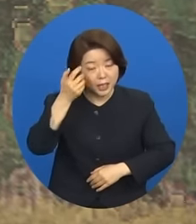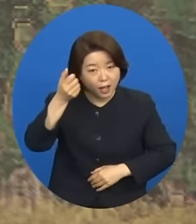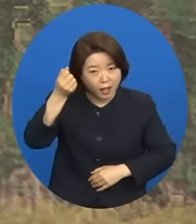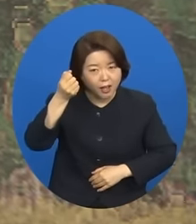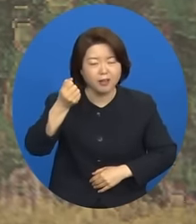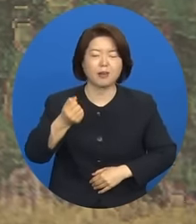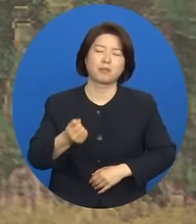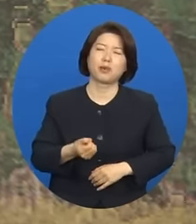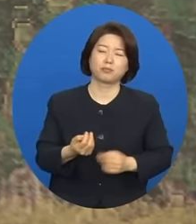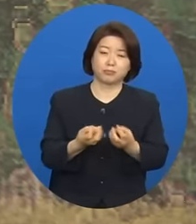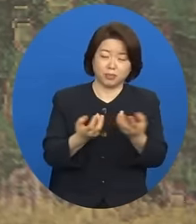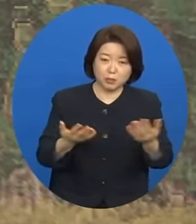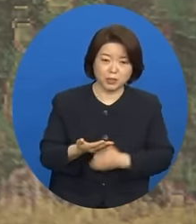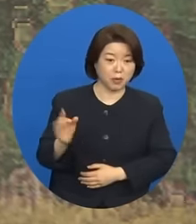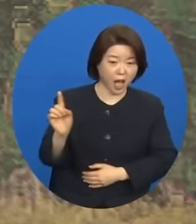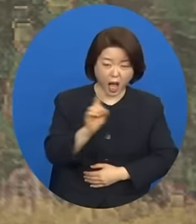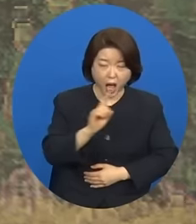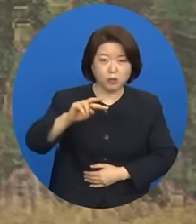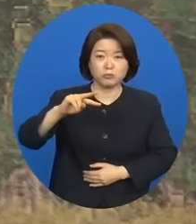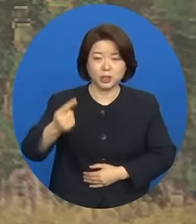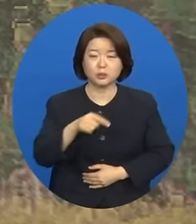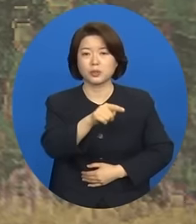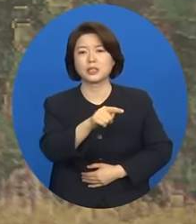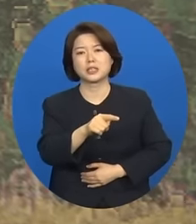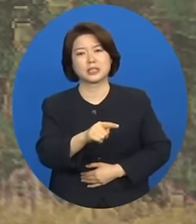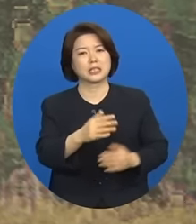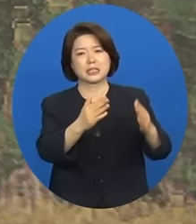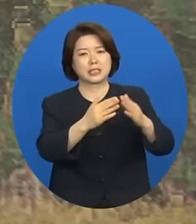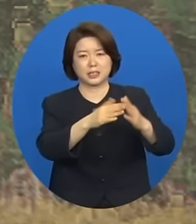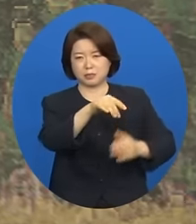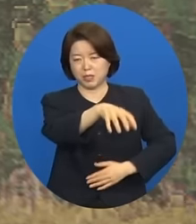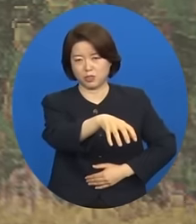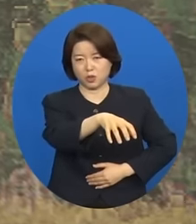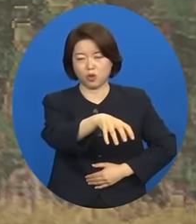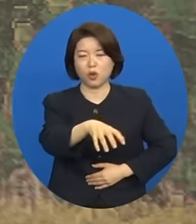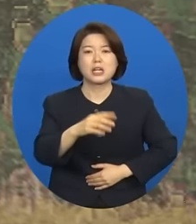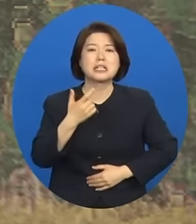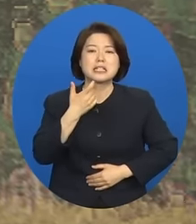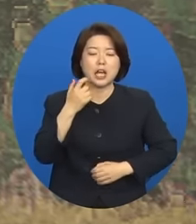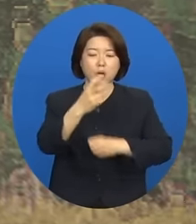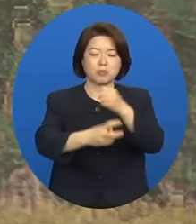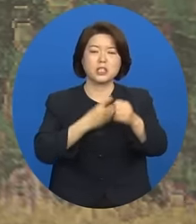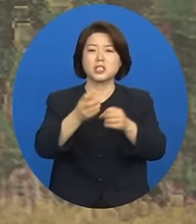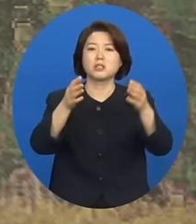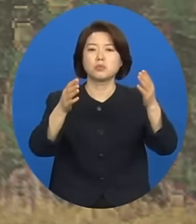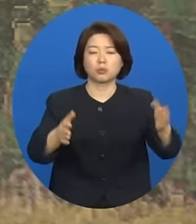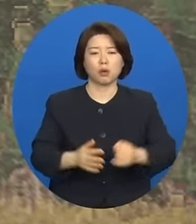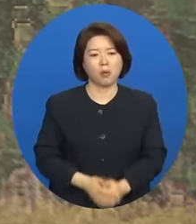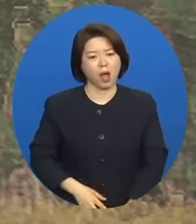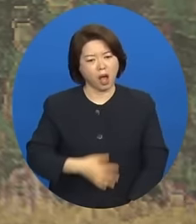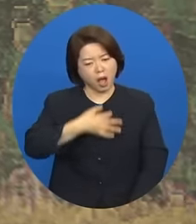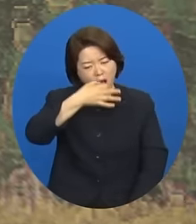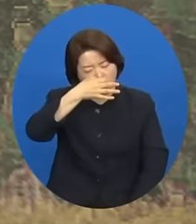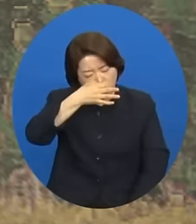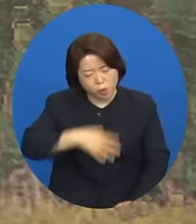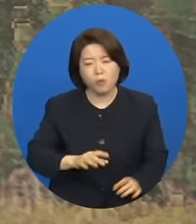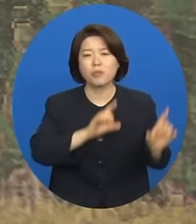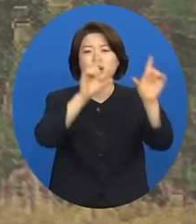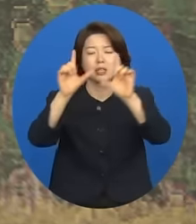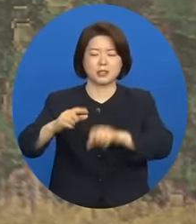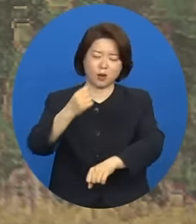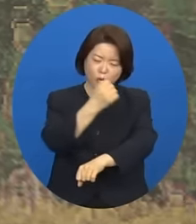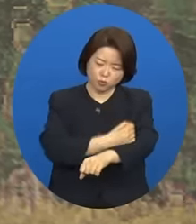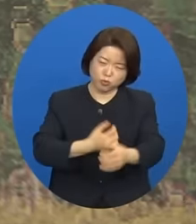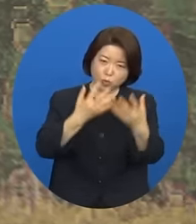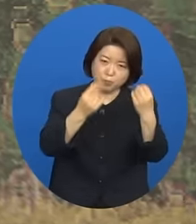없지만, 아무리 그래도 이 지금 야곱은 20년 세월을 너무나 험악하게 산 것이죠. 그래서